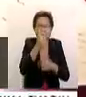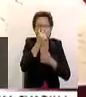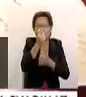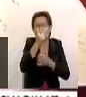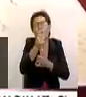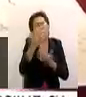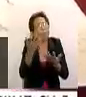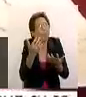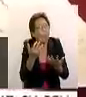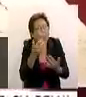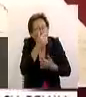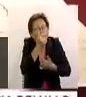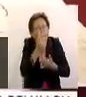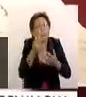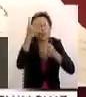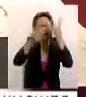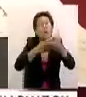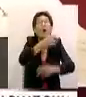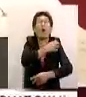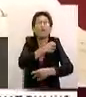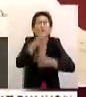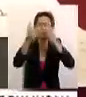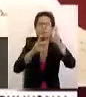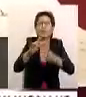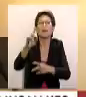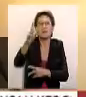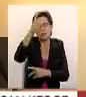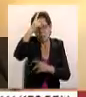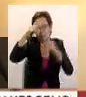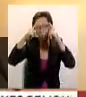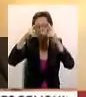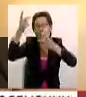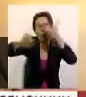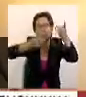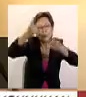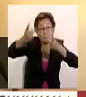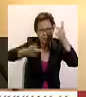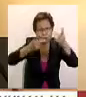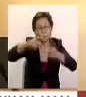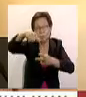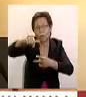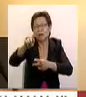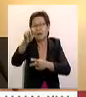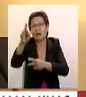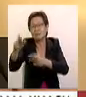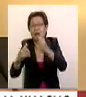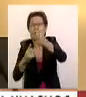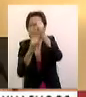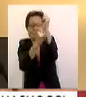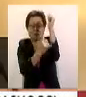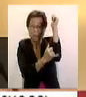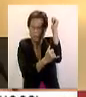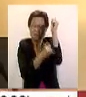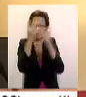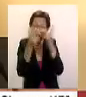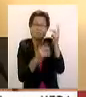this visit is for the official visit of YB Deputy Prime Minister is the visit to Qatar Foundation. The